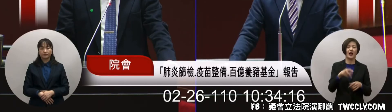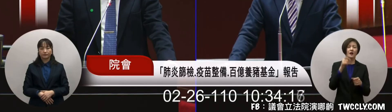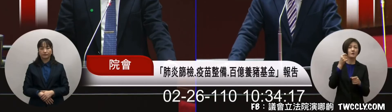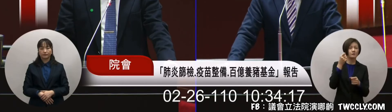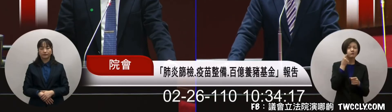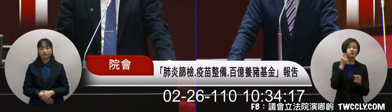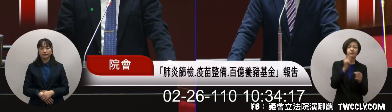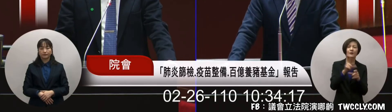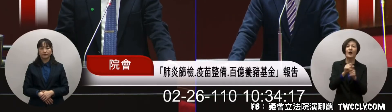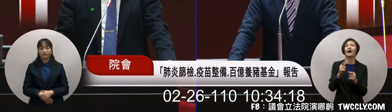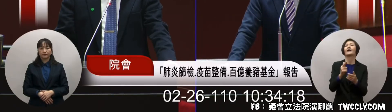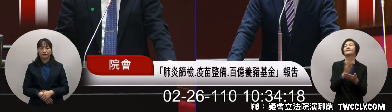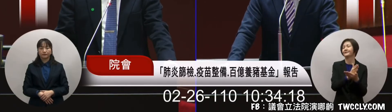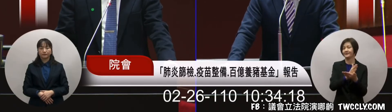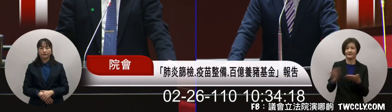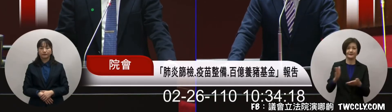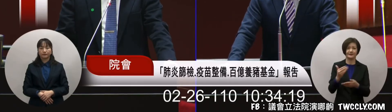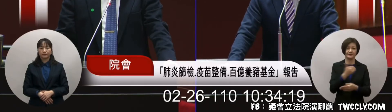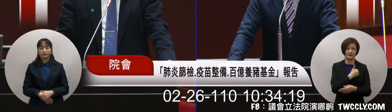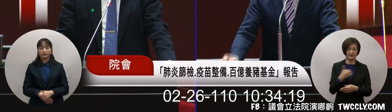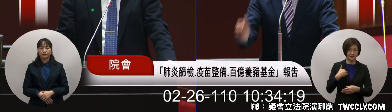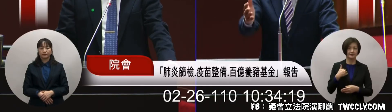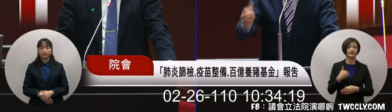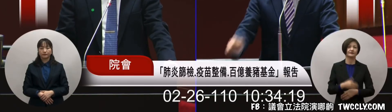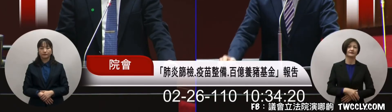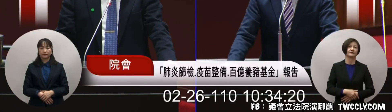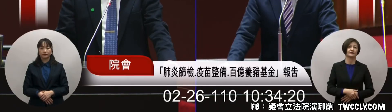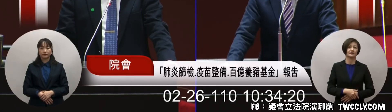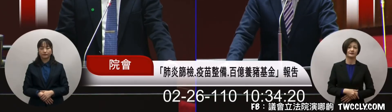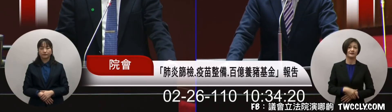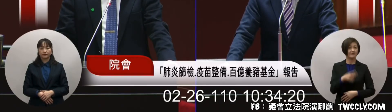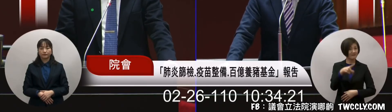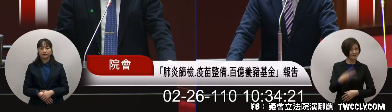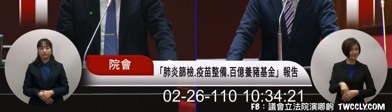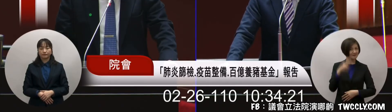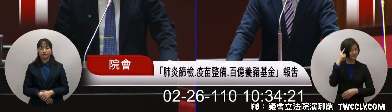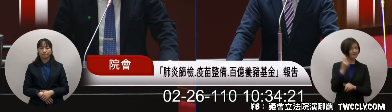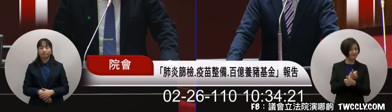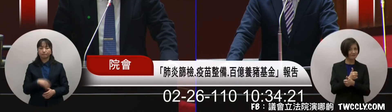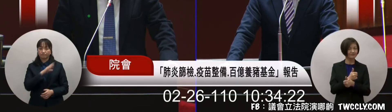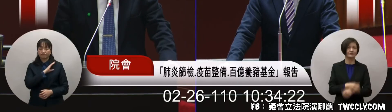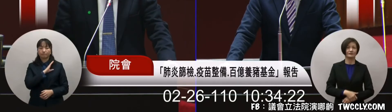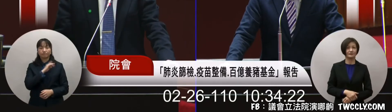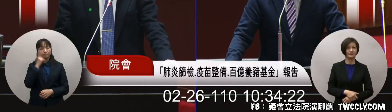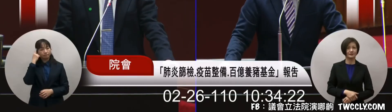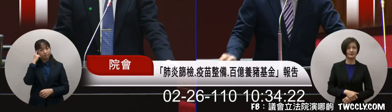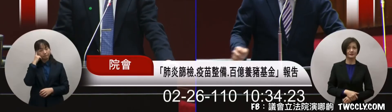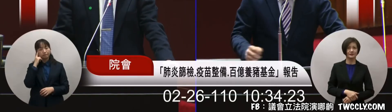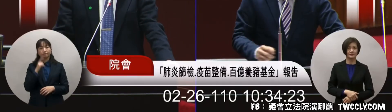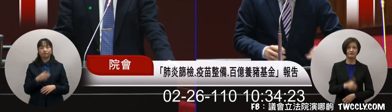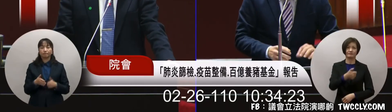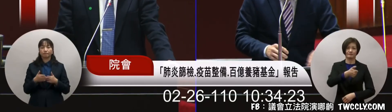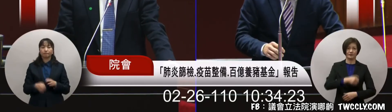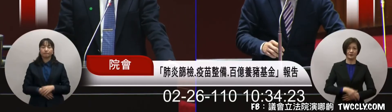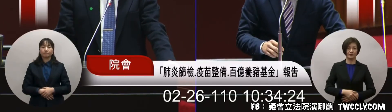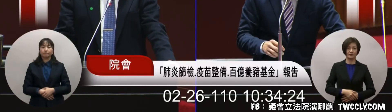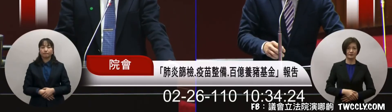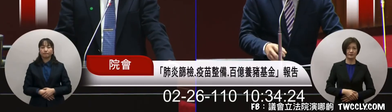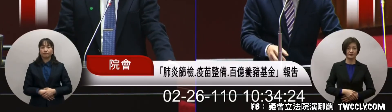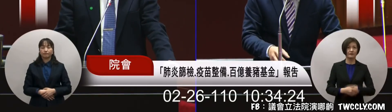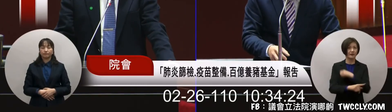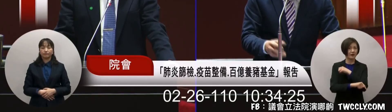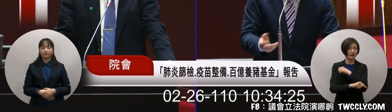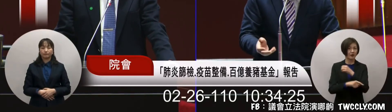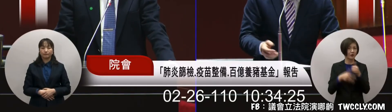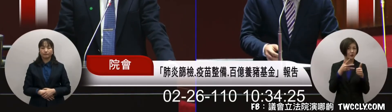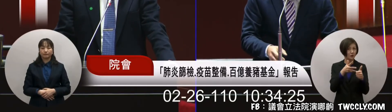说这些疫苗不安全的问题可以得到一定的缓解，是不是可以再郑重考虑一下？ 当然当然。 好，谢谢。那最后我